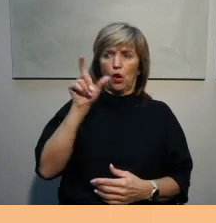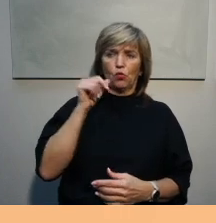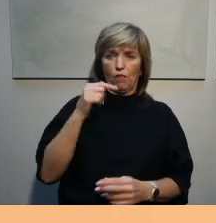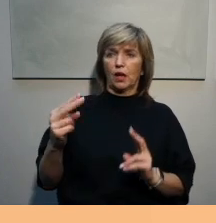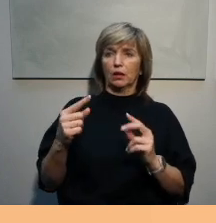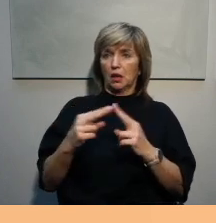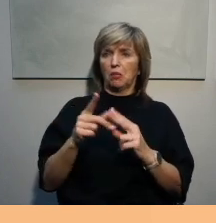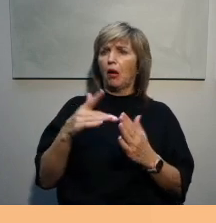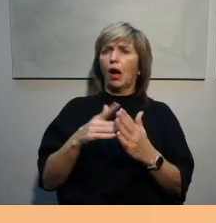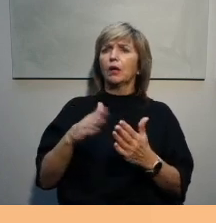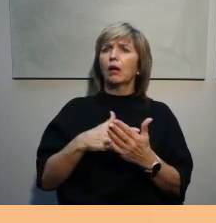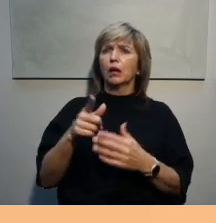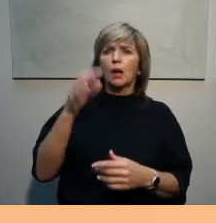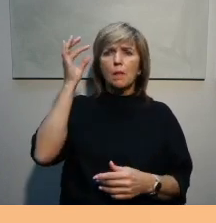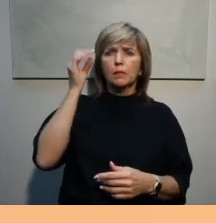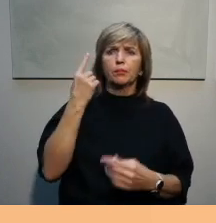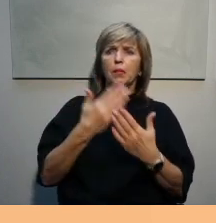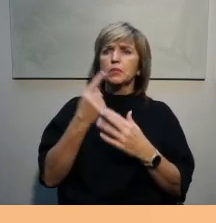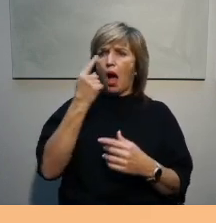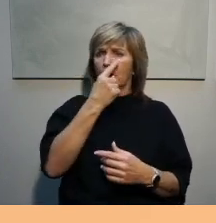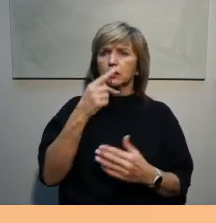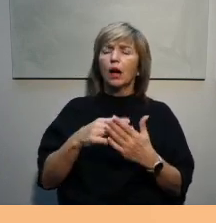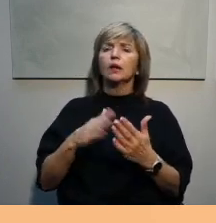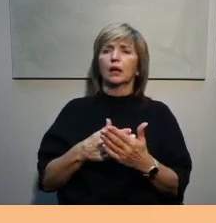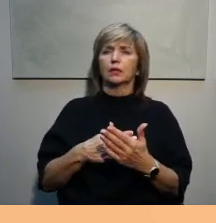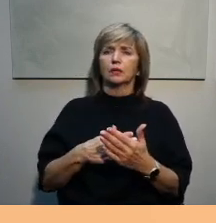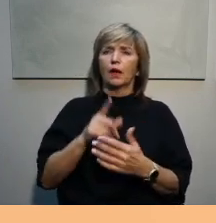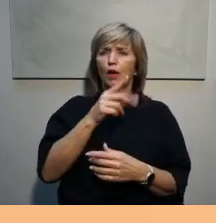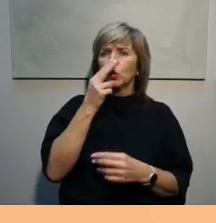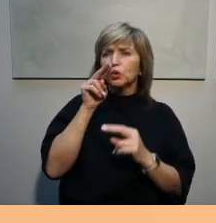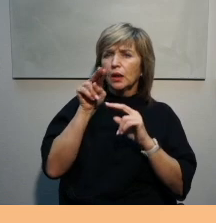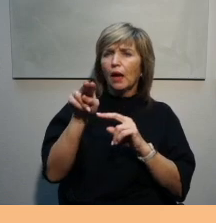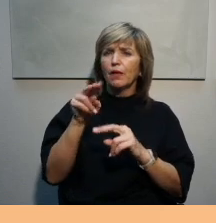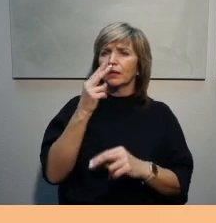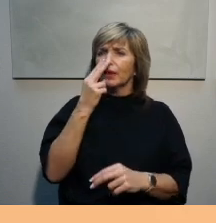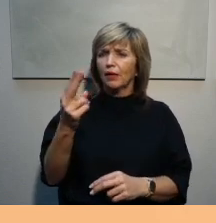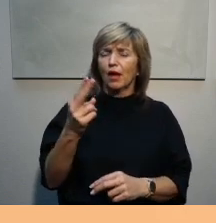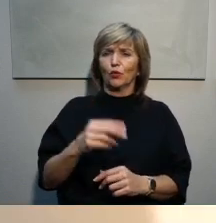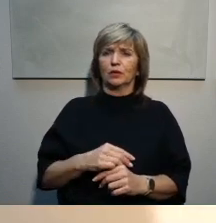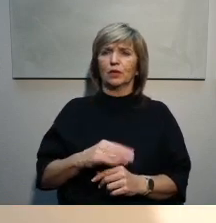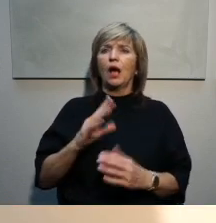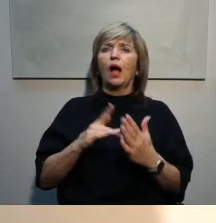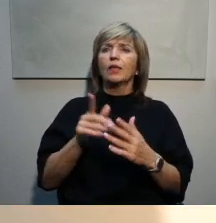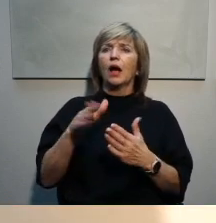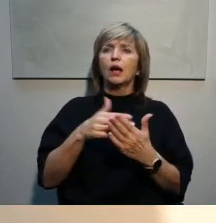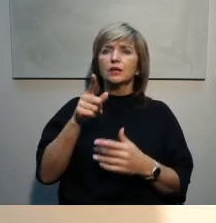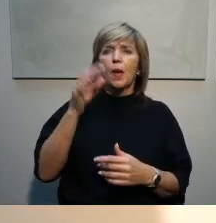vakar tikos, kādā krāsā ir viņam acis, pieņemsim, vai jūs pamanat to, kādā krāsā viņam mati